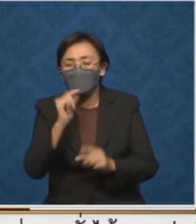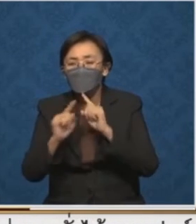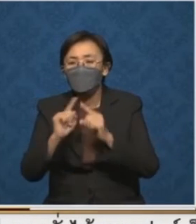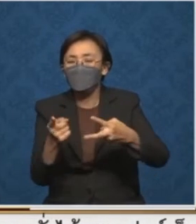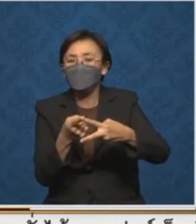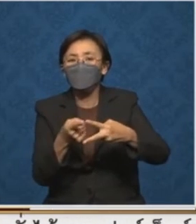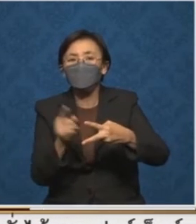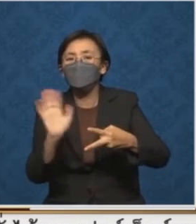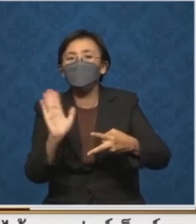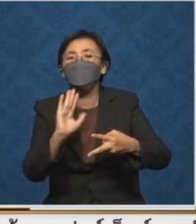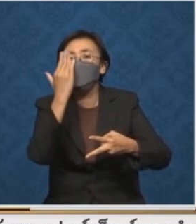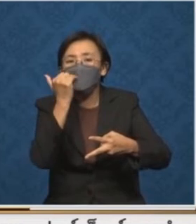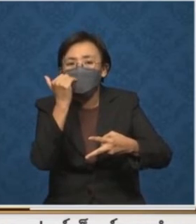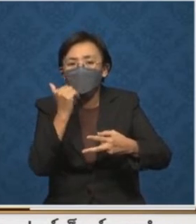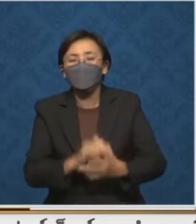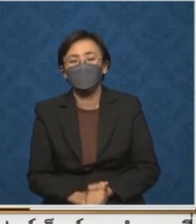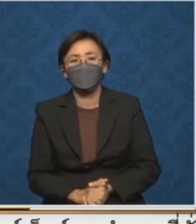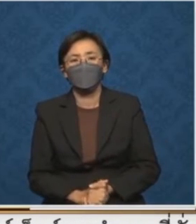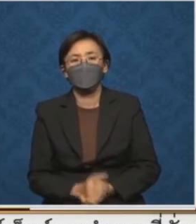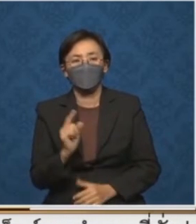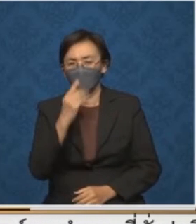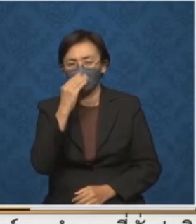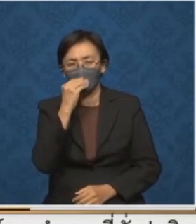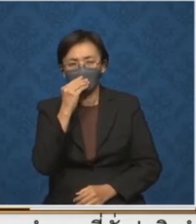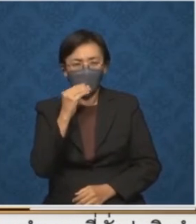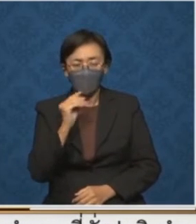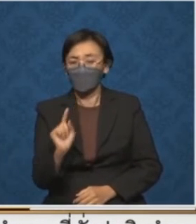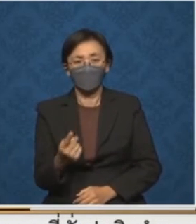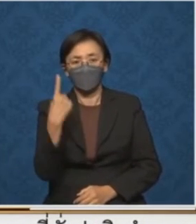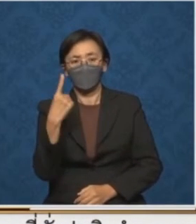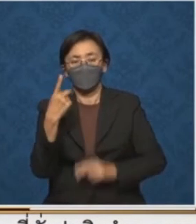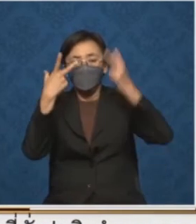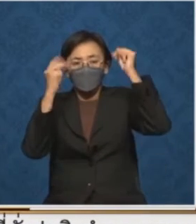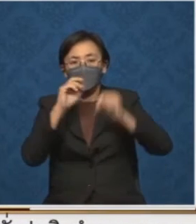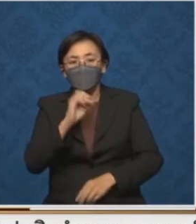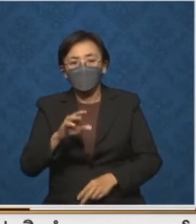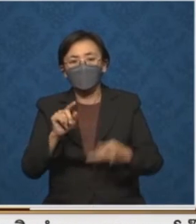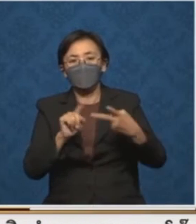แล้วตัดสนใจเองว่าเรื่องนี้ชอบมาพักกาหอเปลาท่ไปดูแผนต่อไปครับ